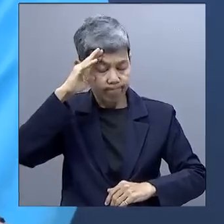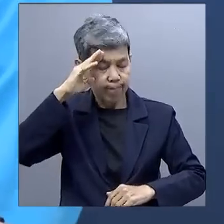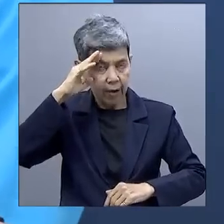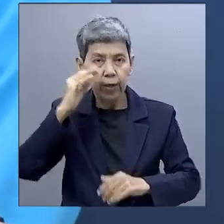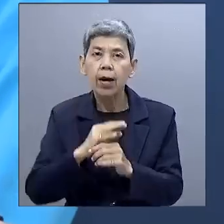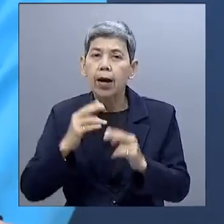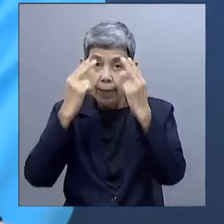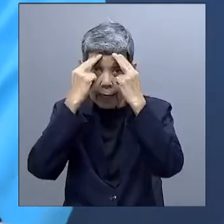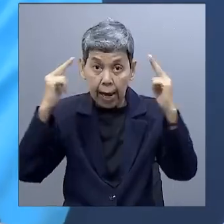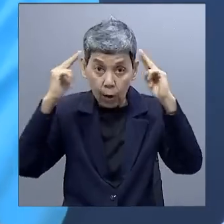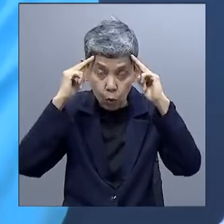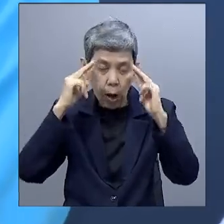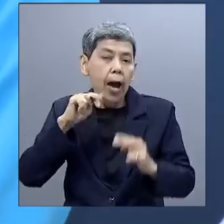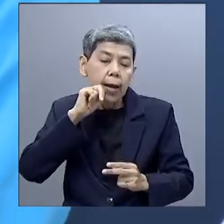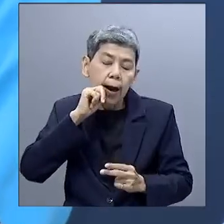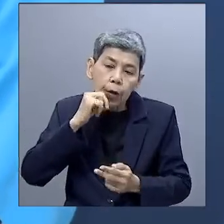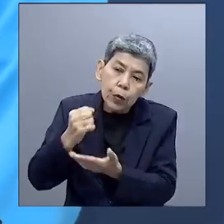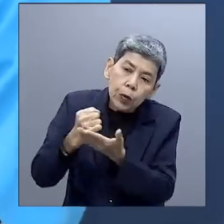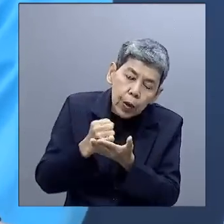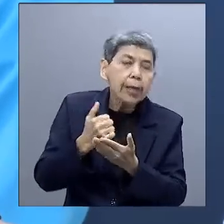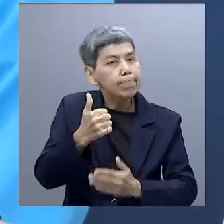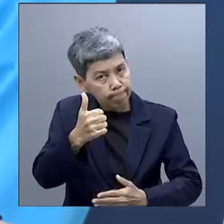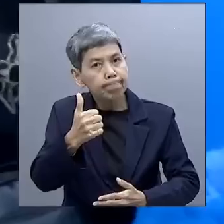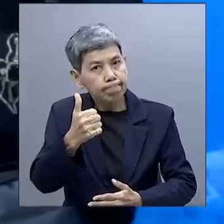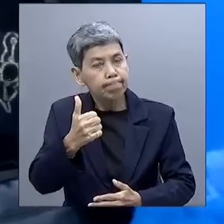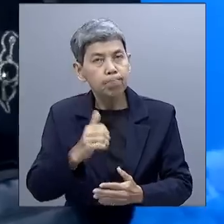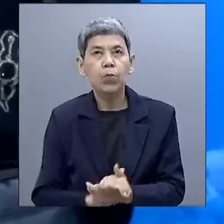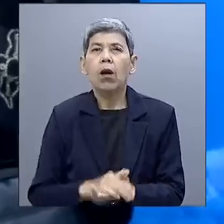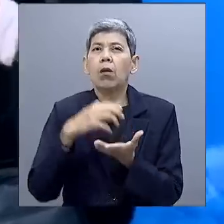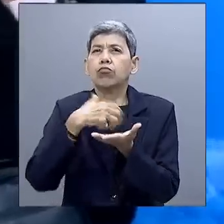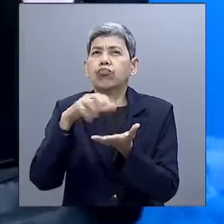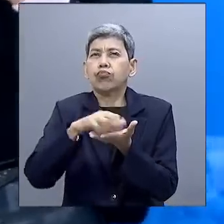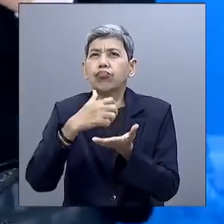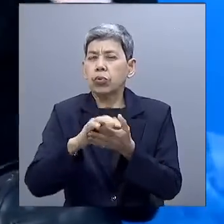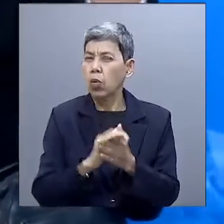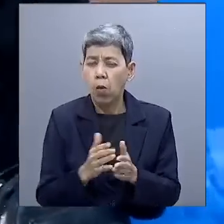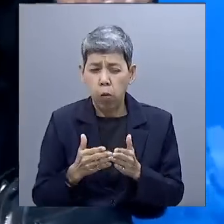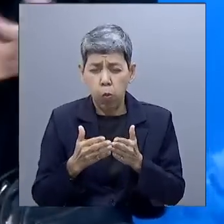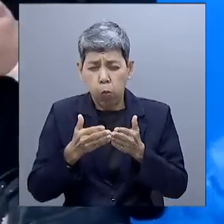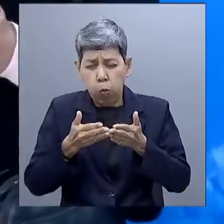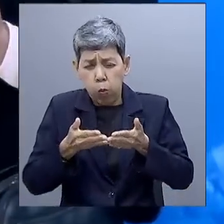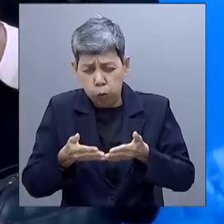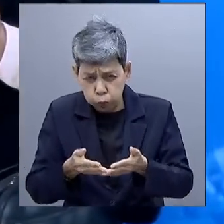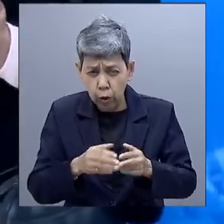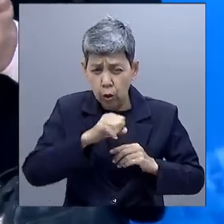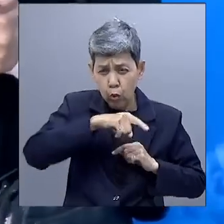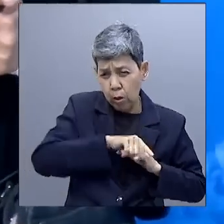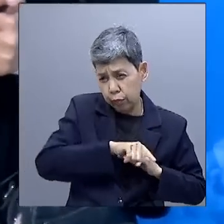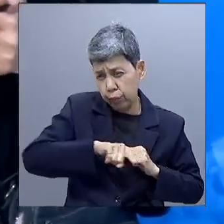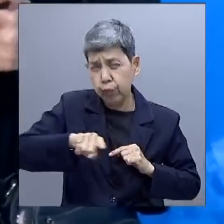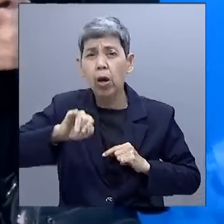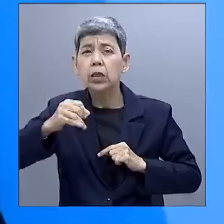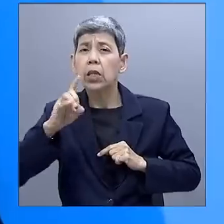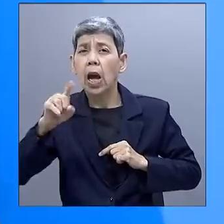ซาอุดิอาระเบียก็มีน้ำให้กินเป็นการเล่าถึงการเดินทางข้ามทะเลแดงจากพอร์ตซูดานไปที่เจ็ดได้นะคะ